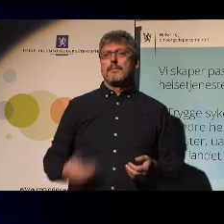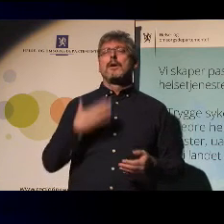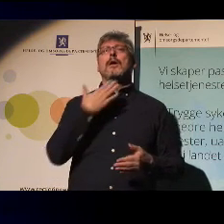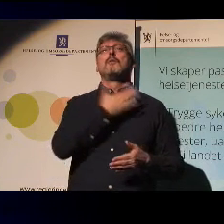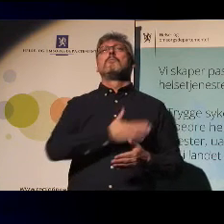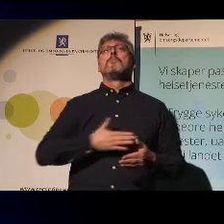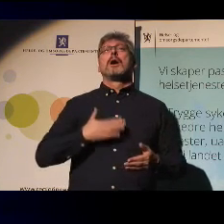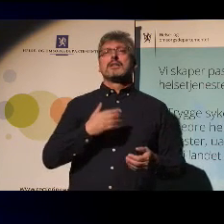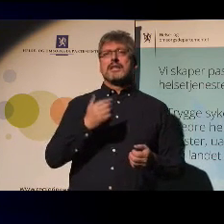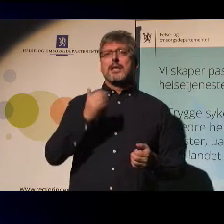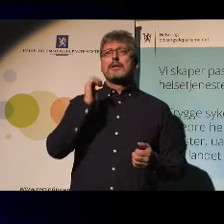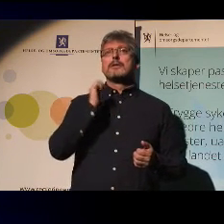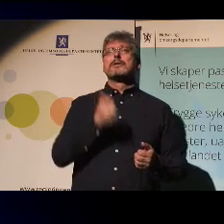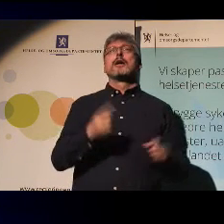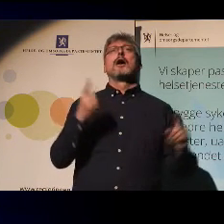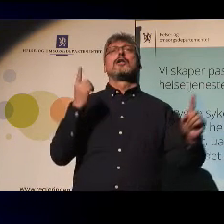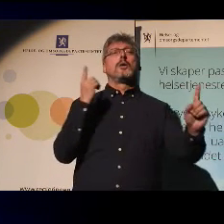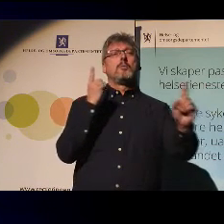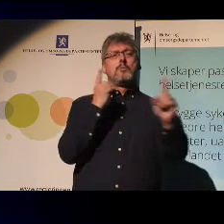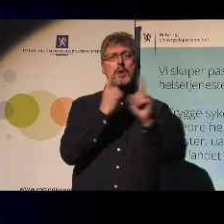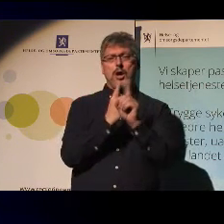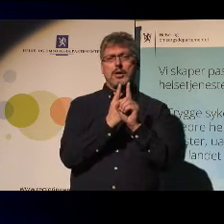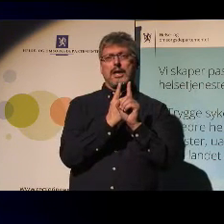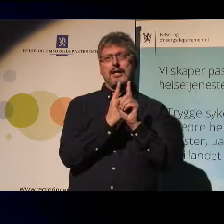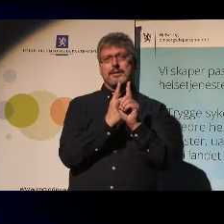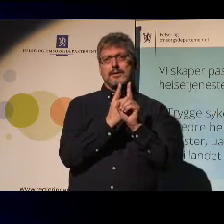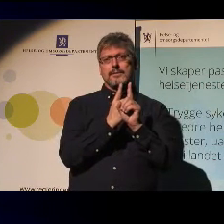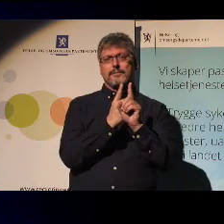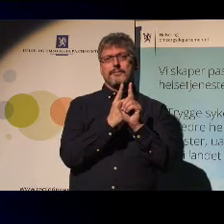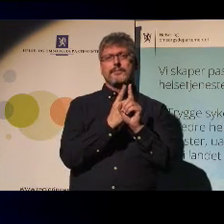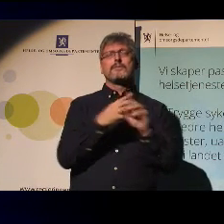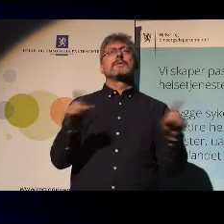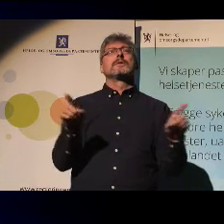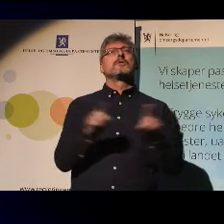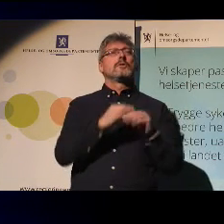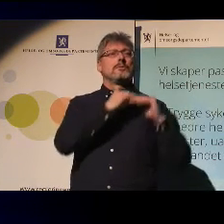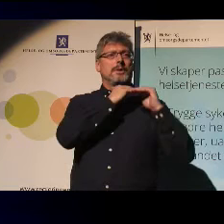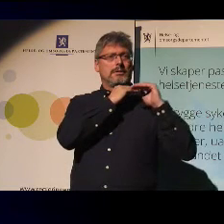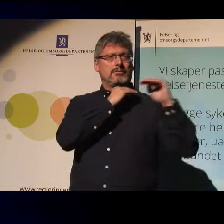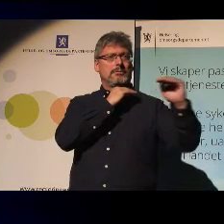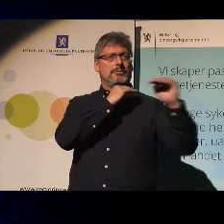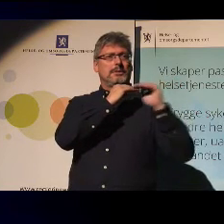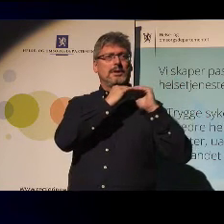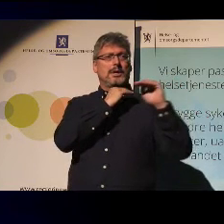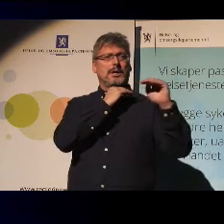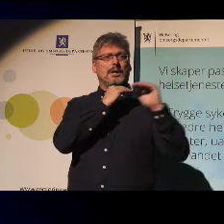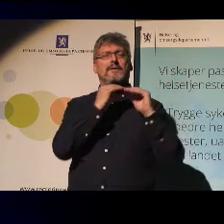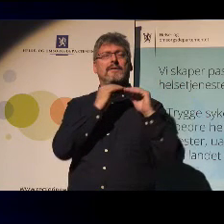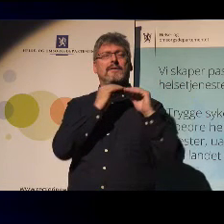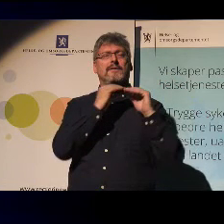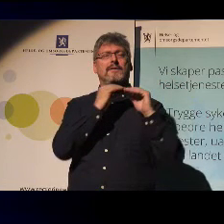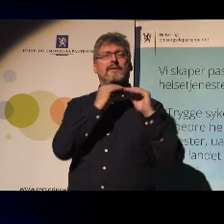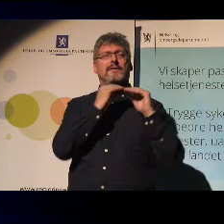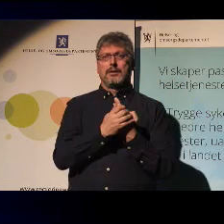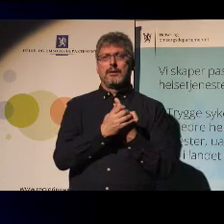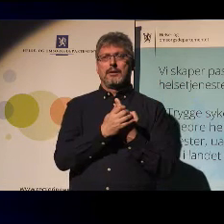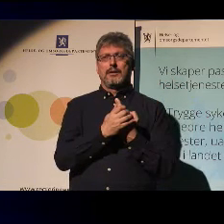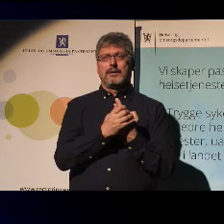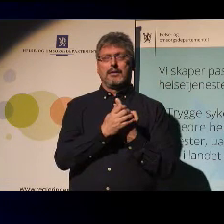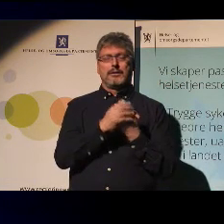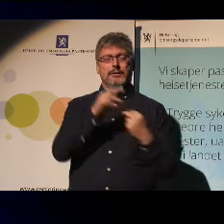Pasienten skal møtes som en likeverdig part i